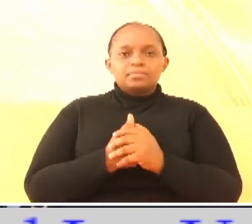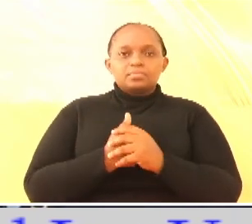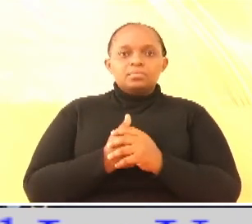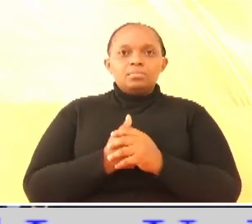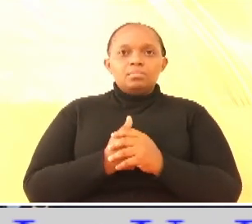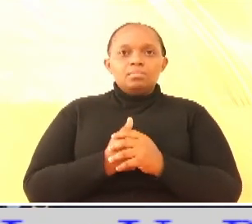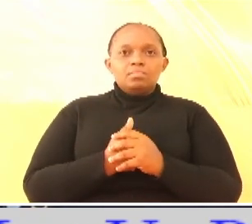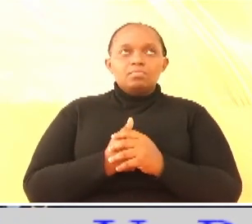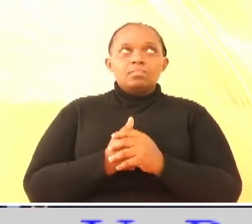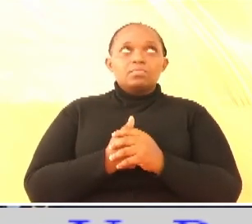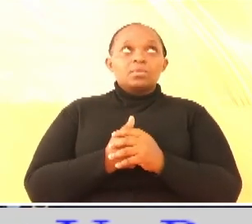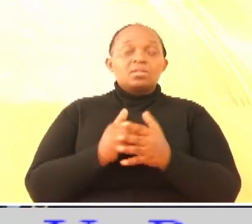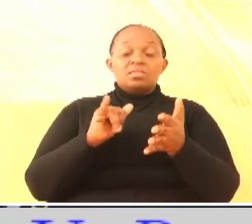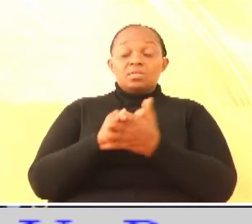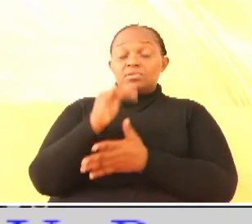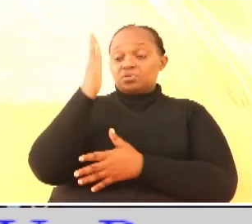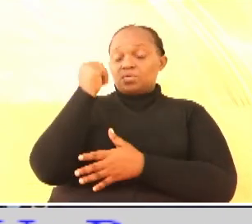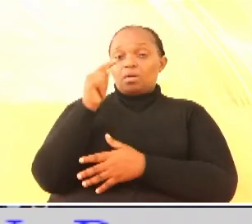Kio mata noraga.